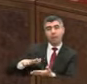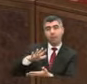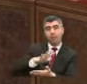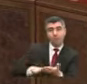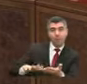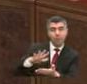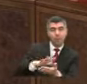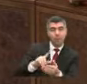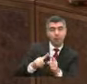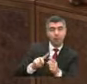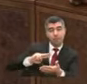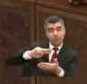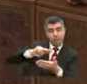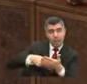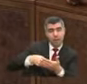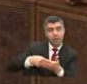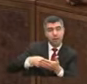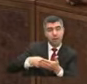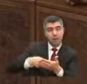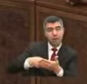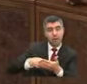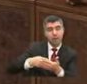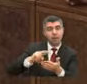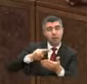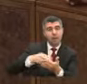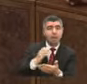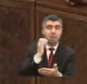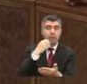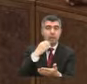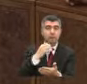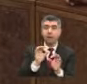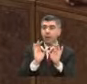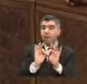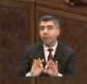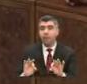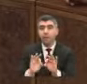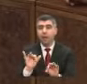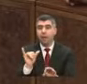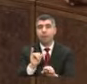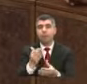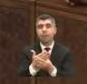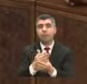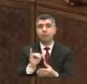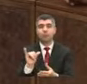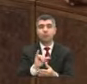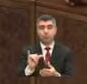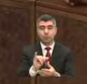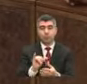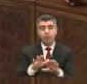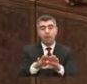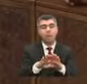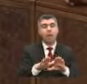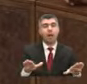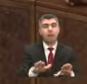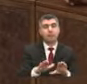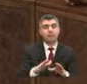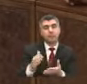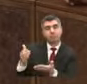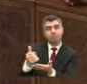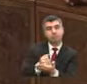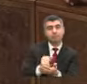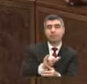في ميدلت لان الوعاء العقاري باقي ما حصلنا عليه. درنا الطلب لوزاره الفلاحه، باقي كنتظروا باش يمنحوه لنا، ديك الساعه